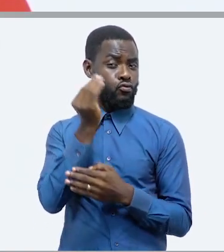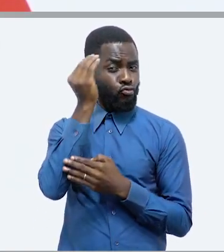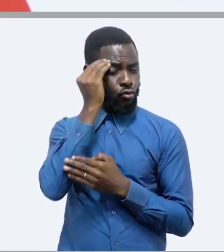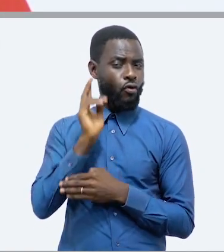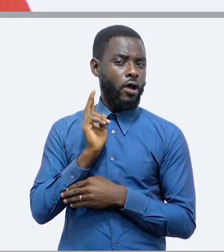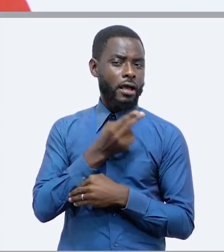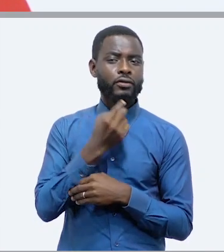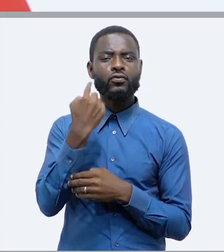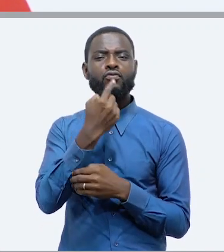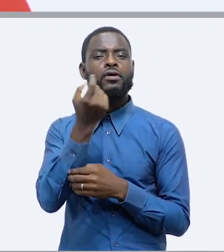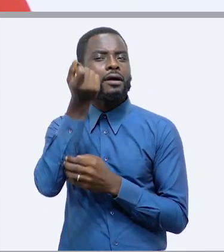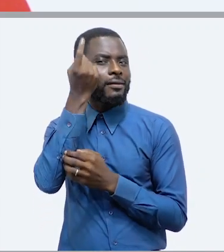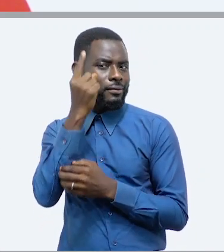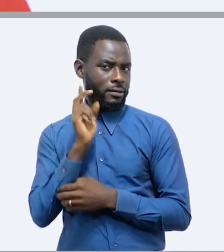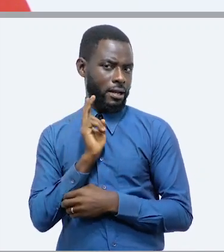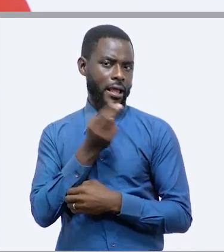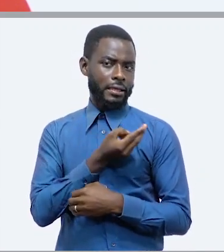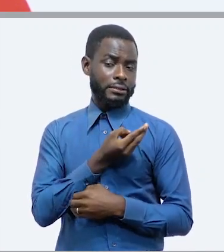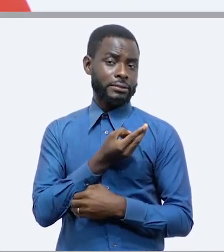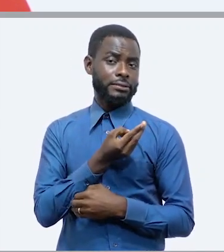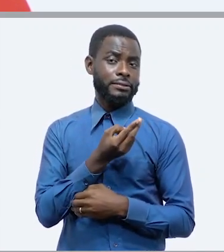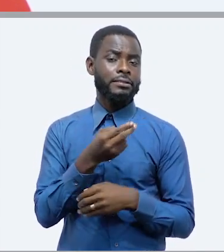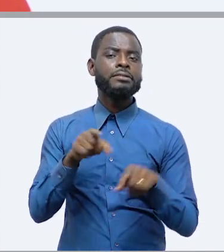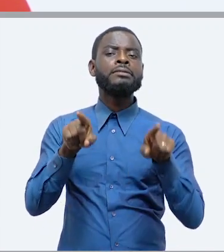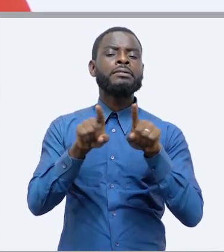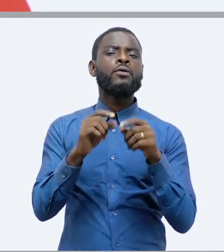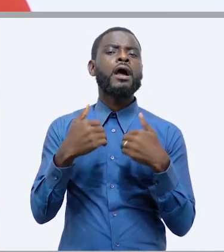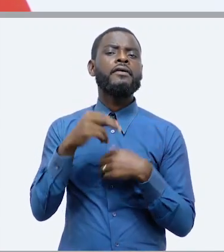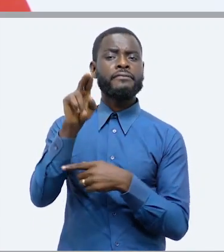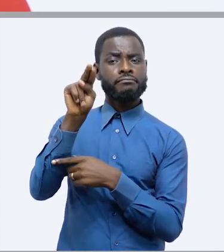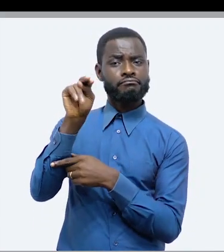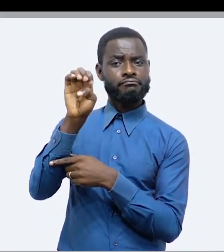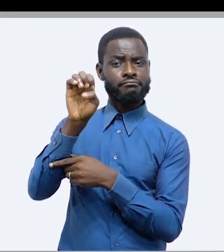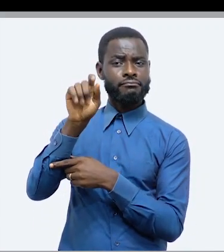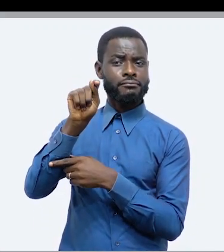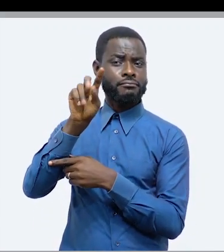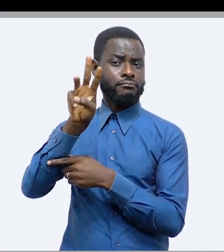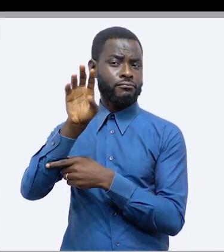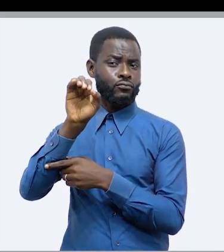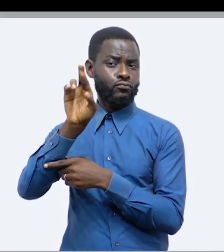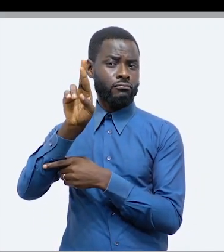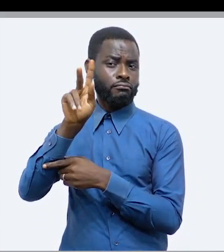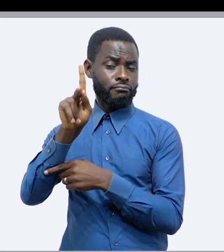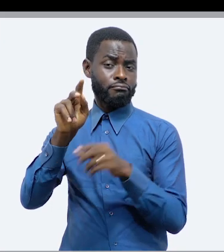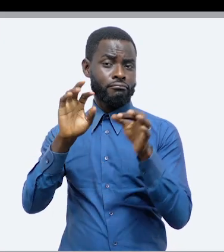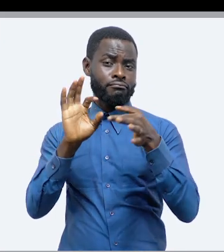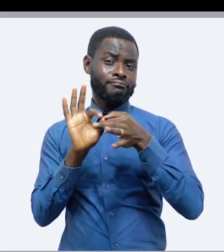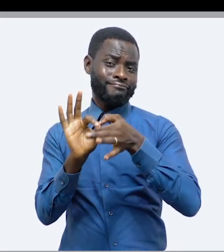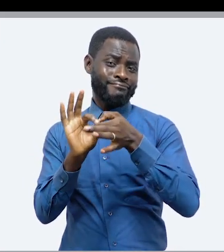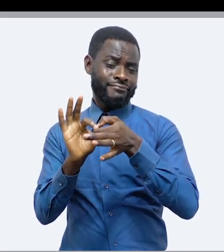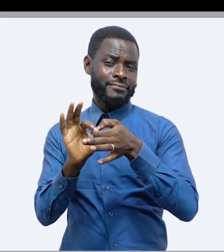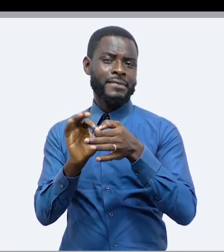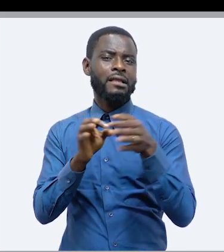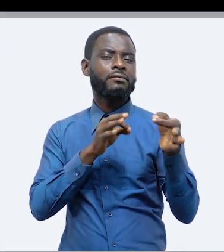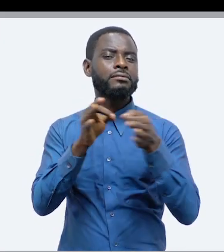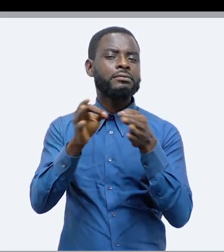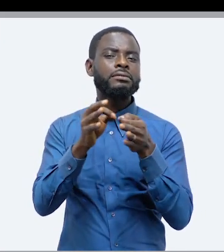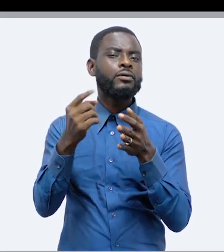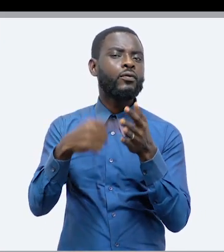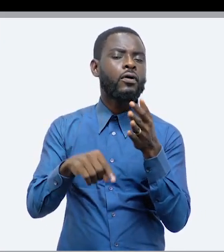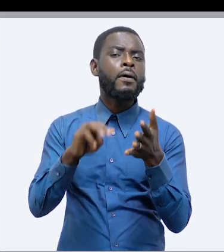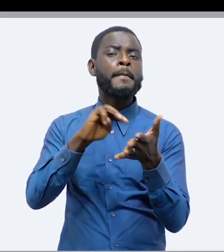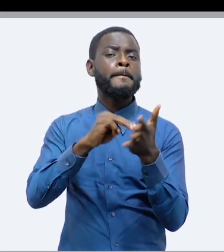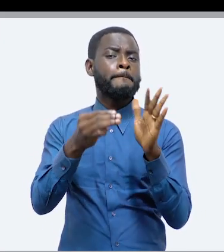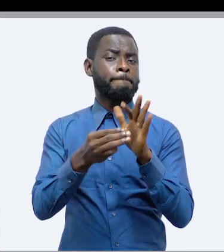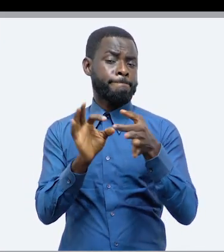jugba. Meni nwa wa shishi. Ni wahu waya wa networks no shram. Networks shishi chomo ji. Menko